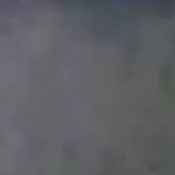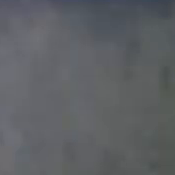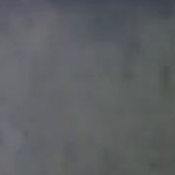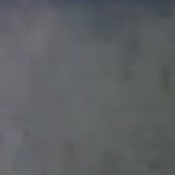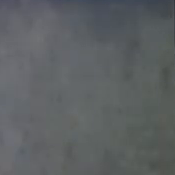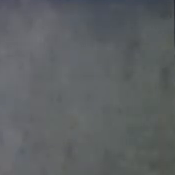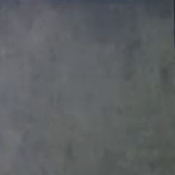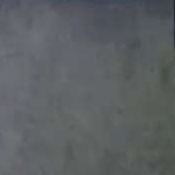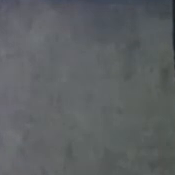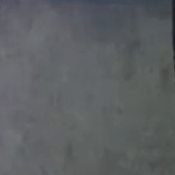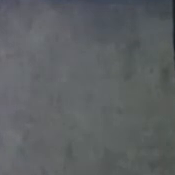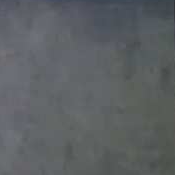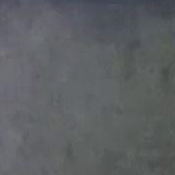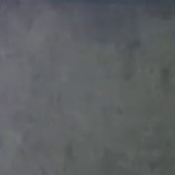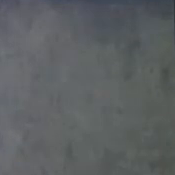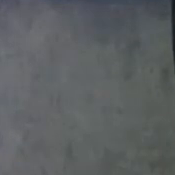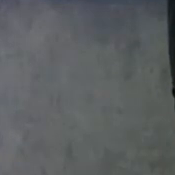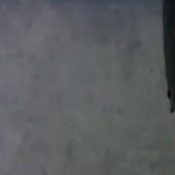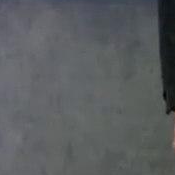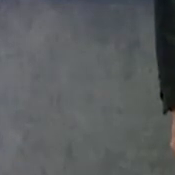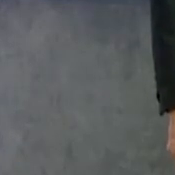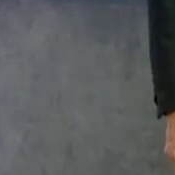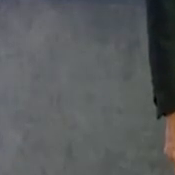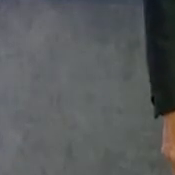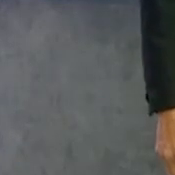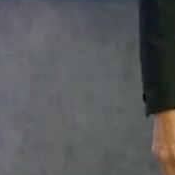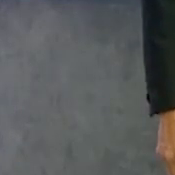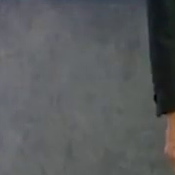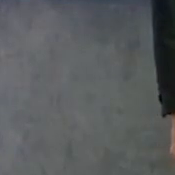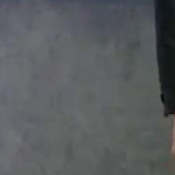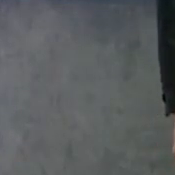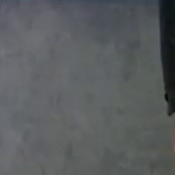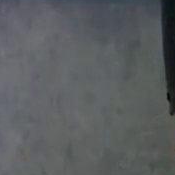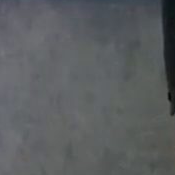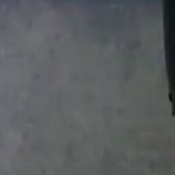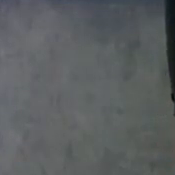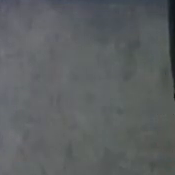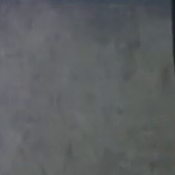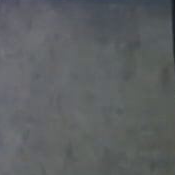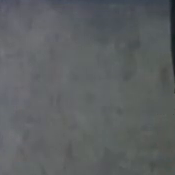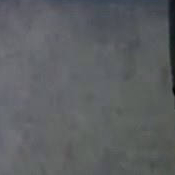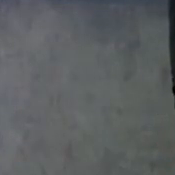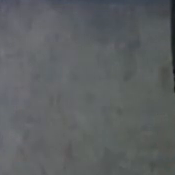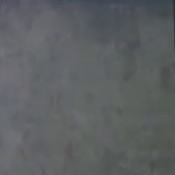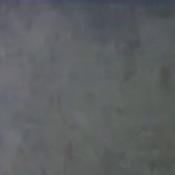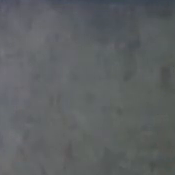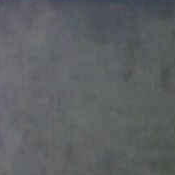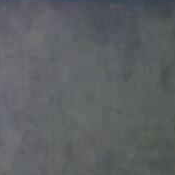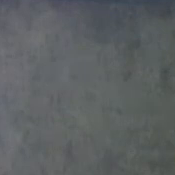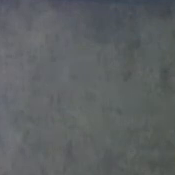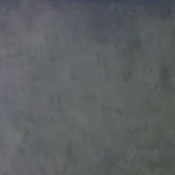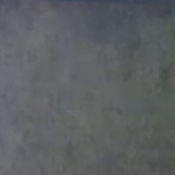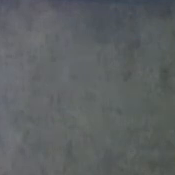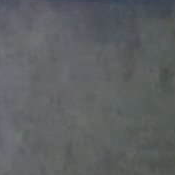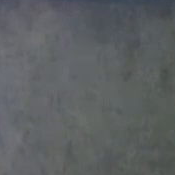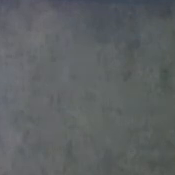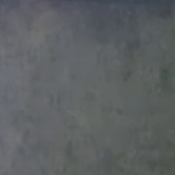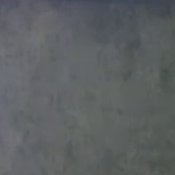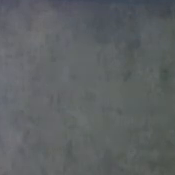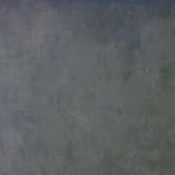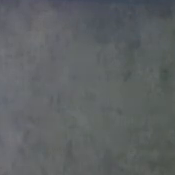Mga kaigan, saksi ang unang pasok ng mga balita. Maaaring mapanood ang saksi at ang iba pang GMA Newscast sa